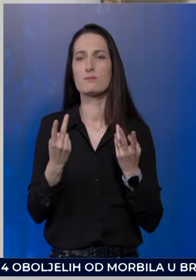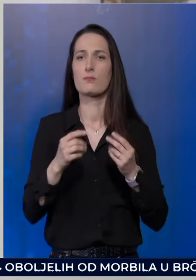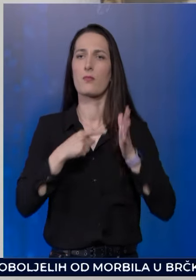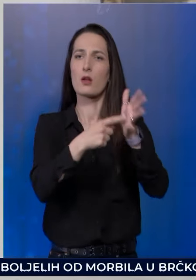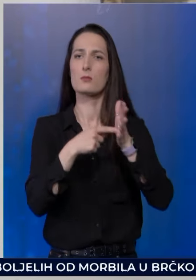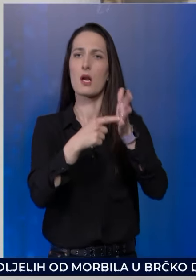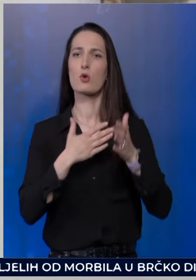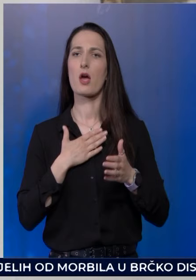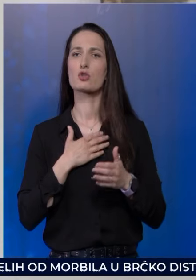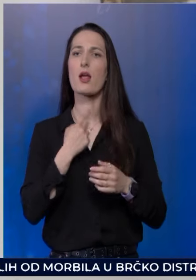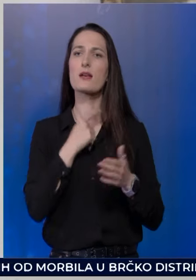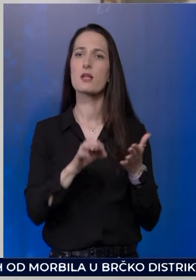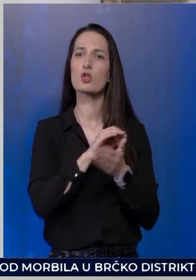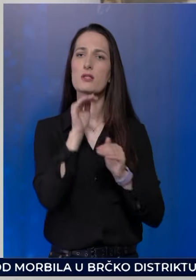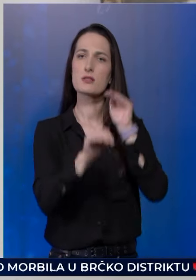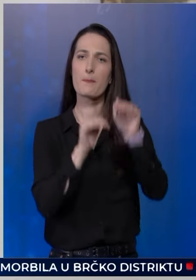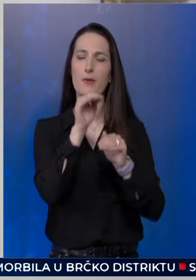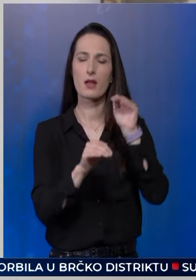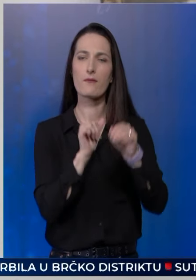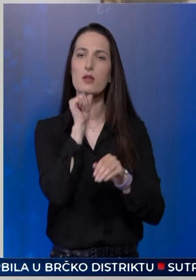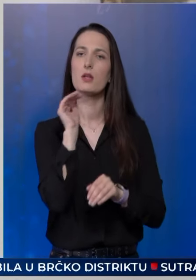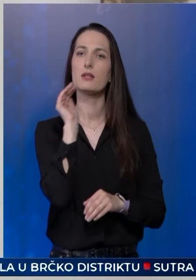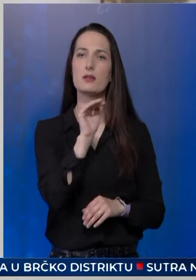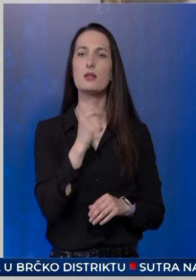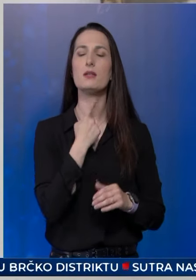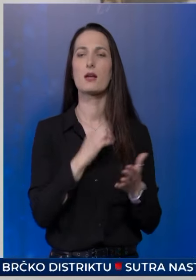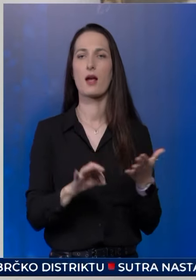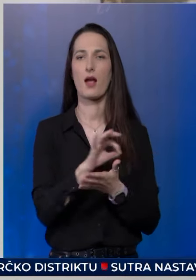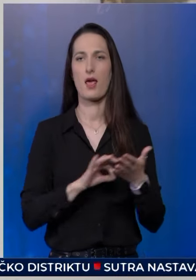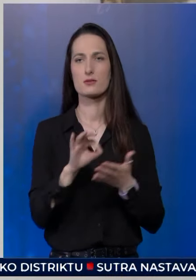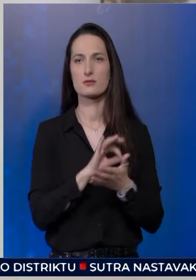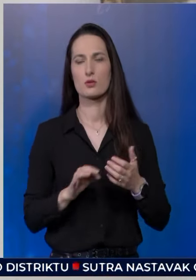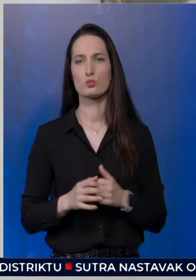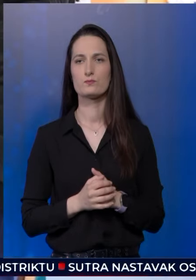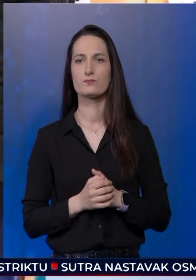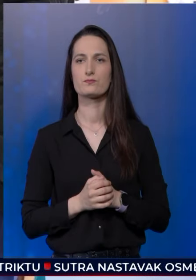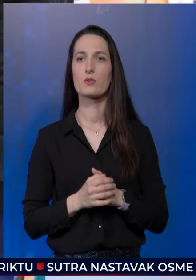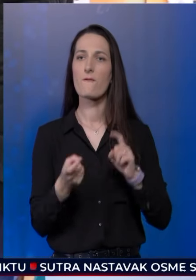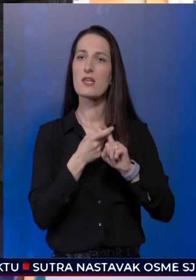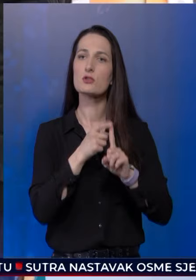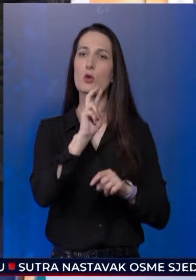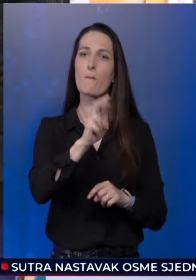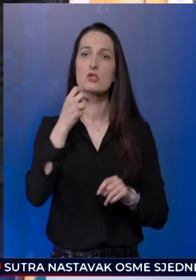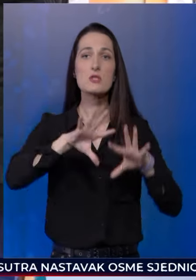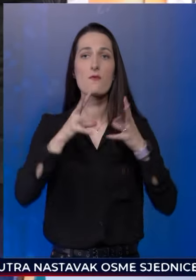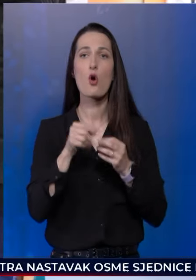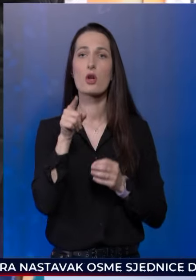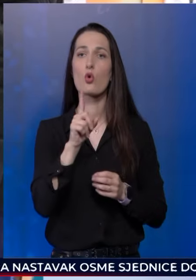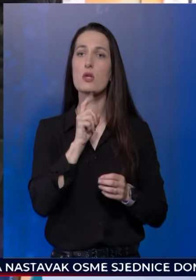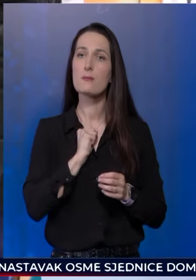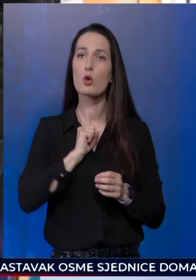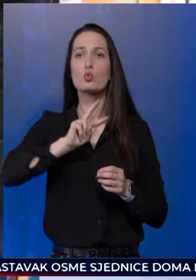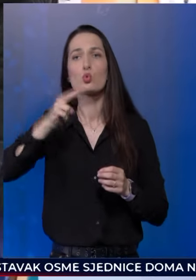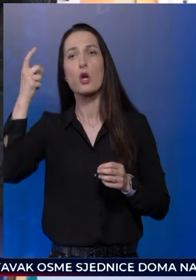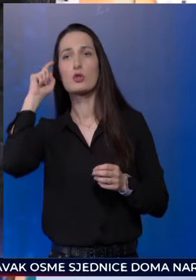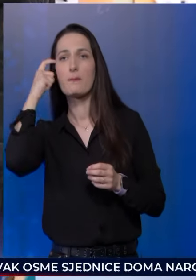potrošimo, da animiramo naše glasače, da se prijave, da glasaju. Fejzić je pozvao i sve one koji imaju